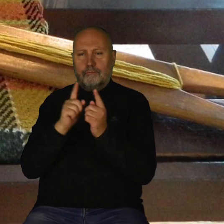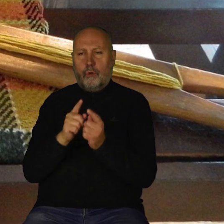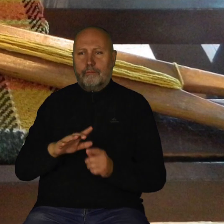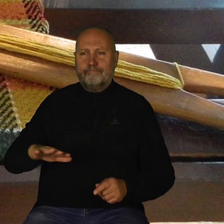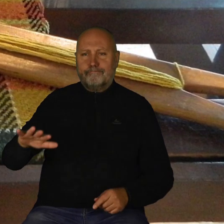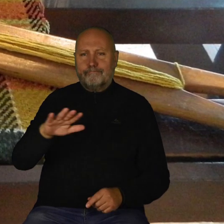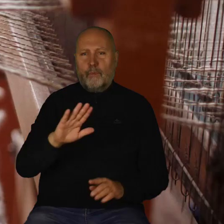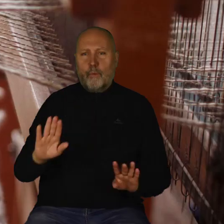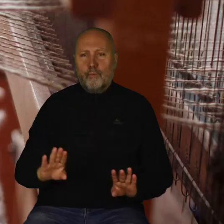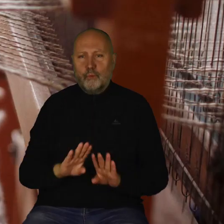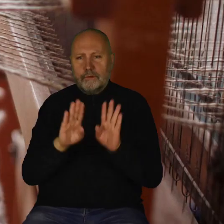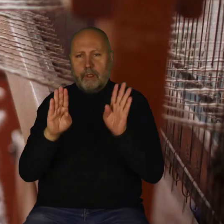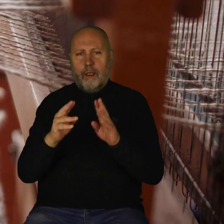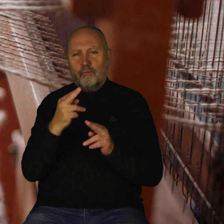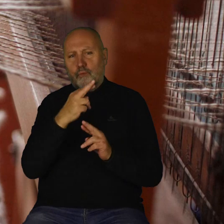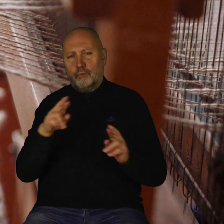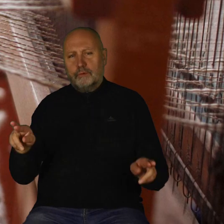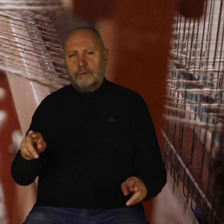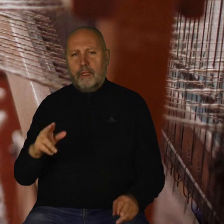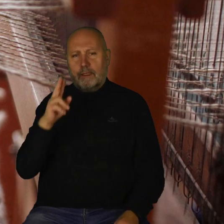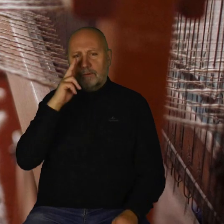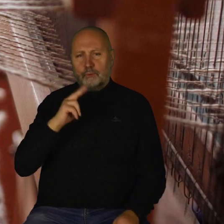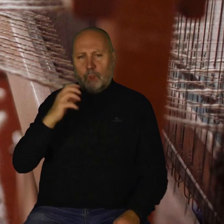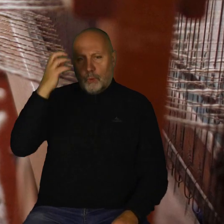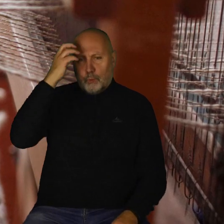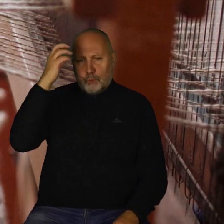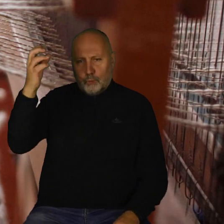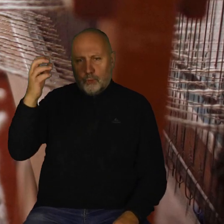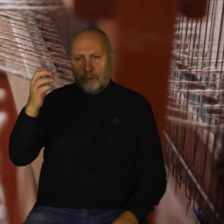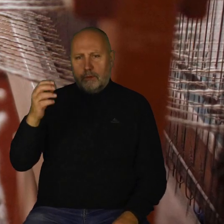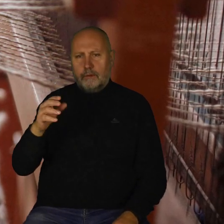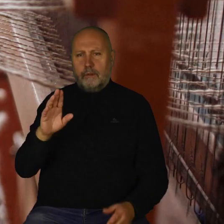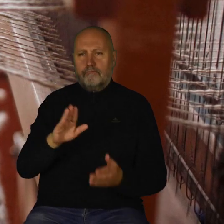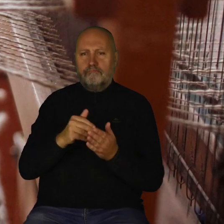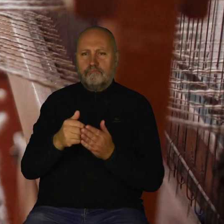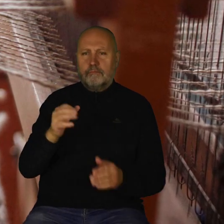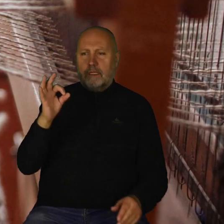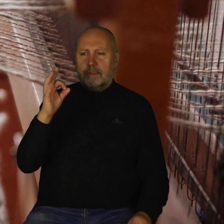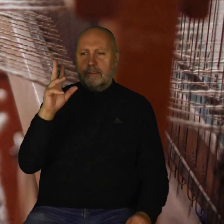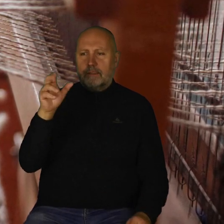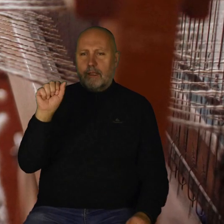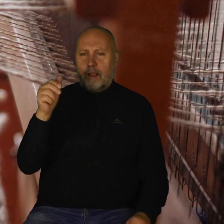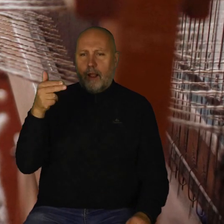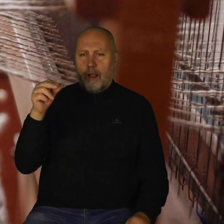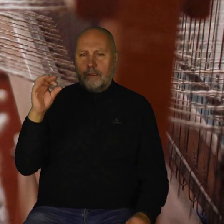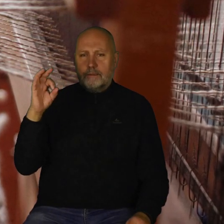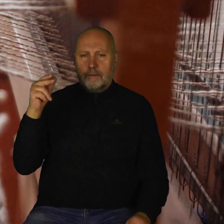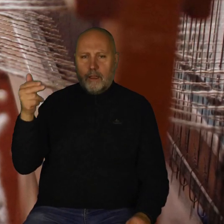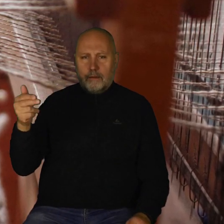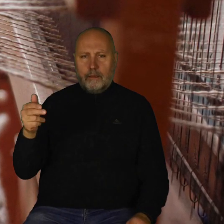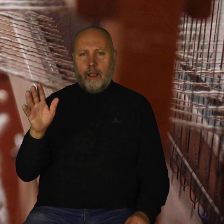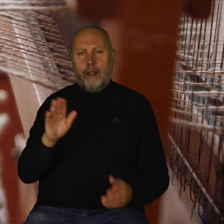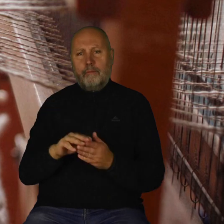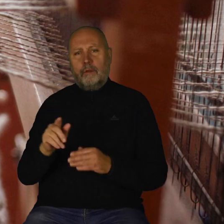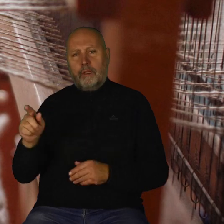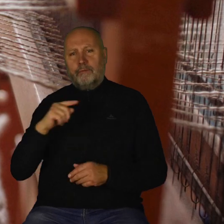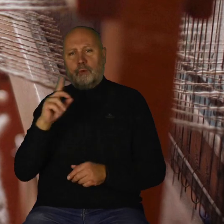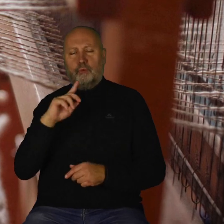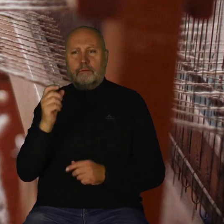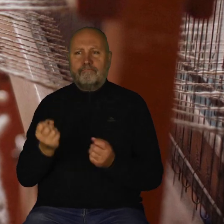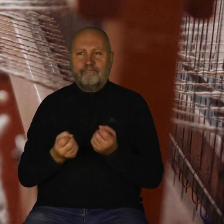instytucjach Kultury najczęściej muzeach podczas wydarzeń edukacyjnych